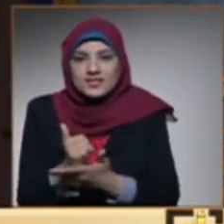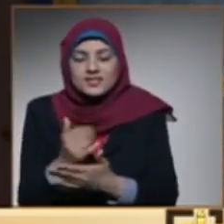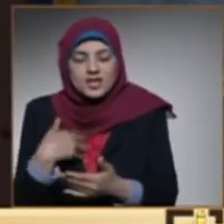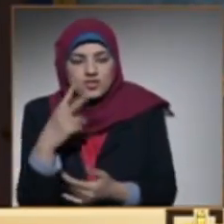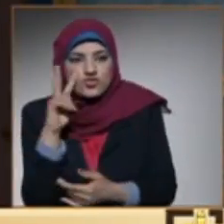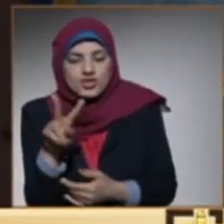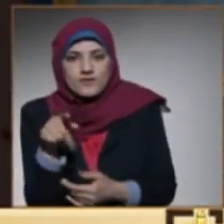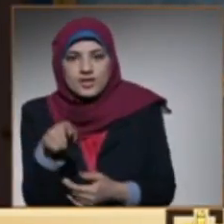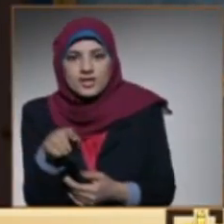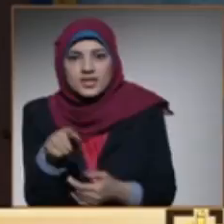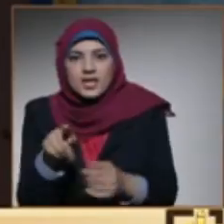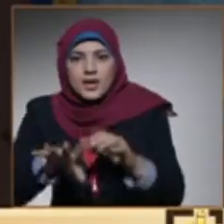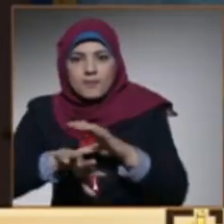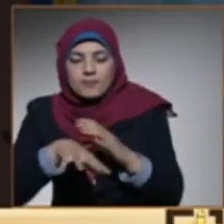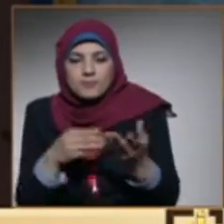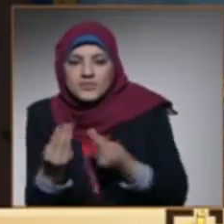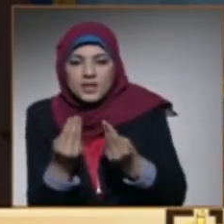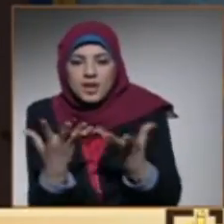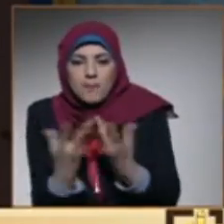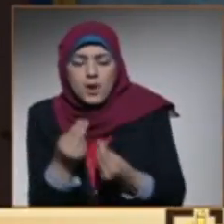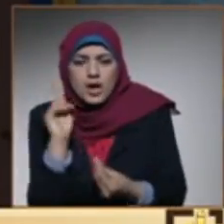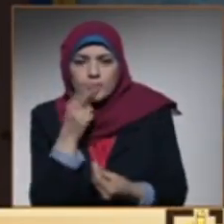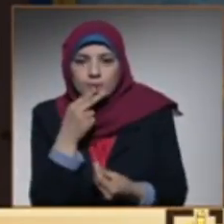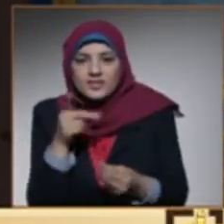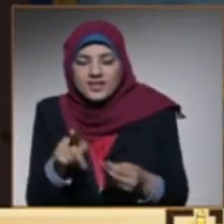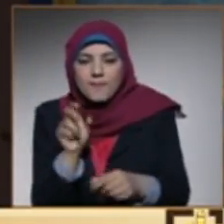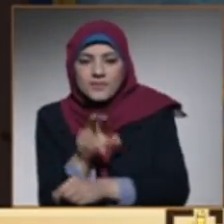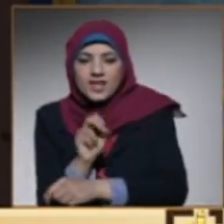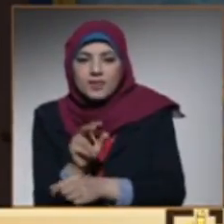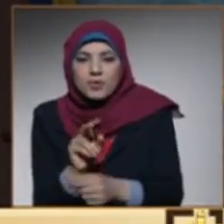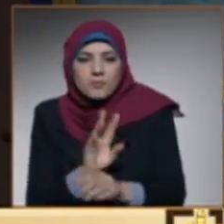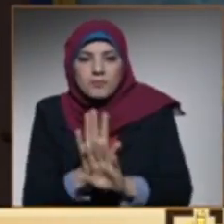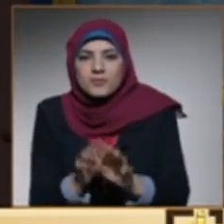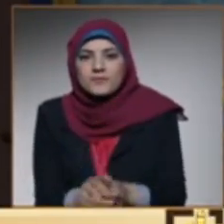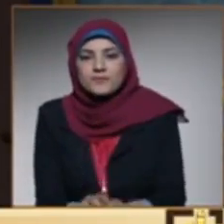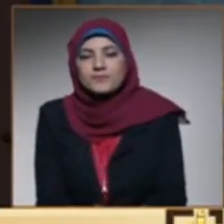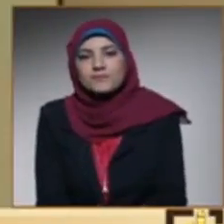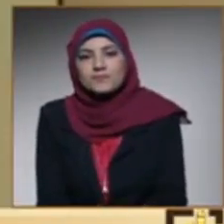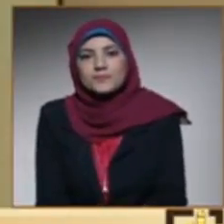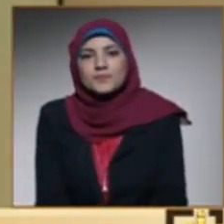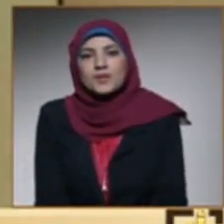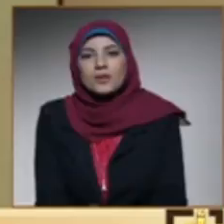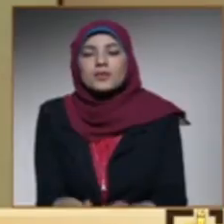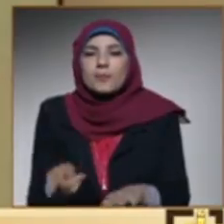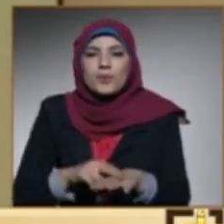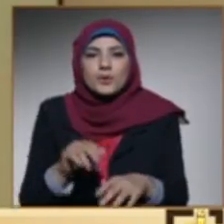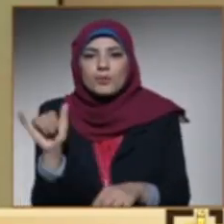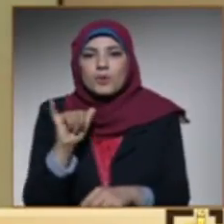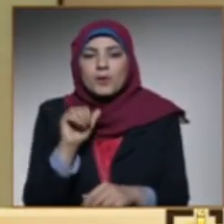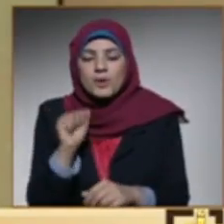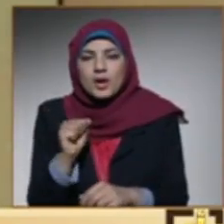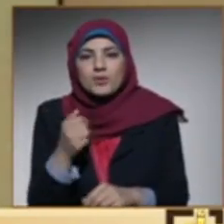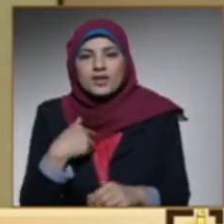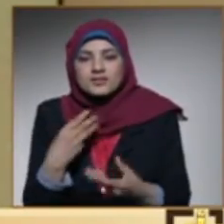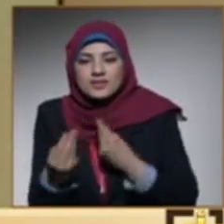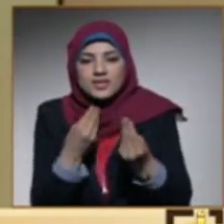في, في, في ان هي بتتعامل مع الصم وان هي بتعلمهم وكده يعني. طيب برضو مهم جدا نتكلم عن الشغل هذه